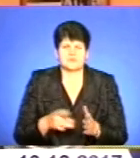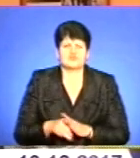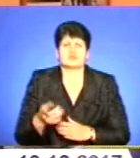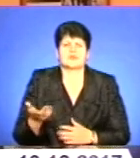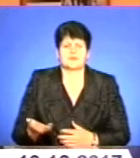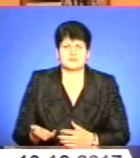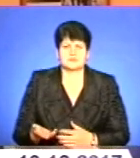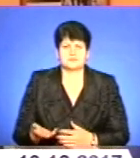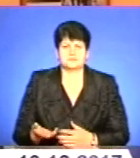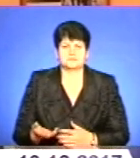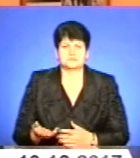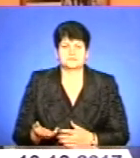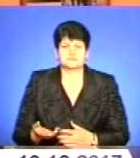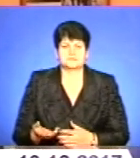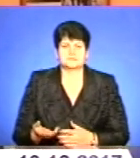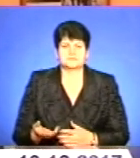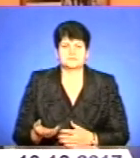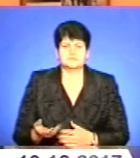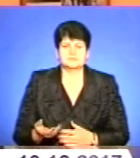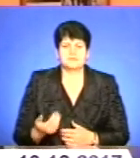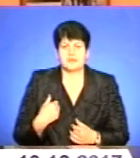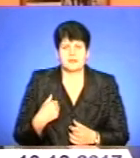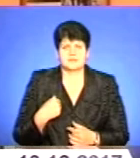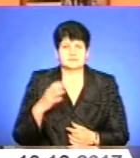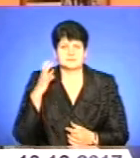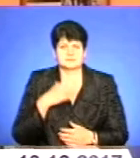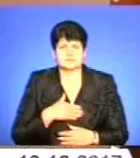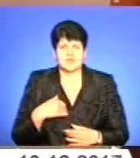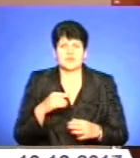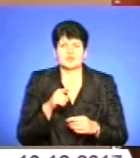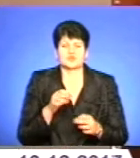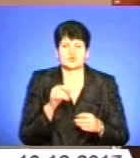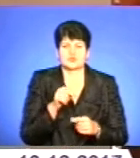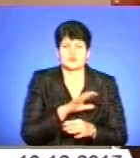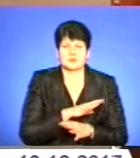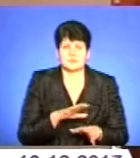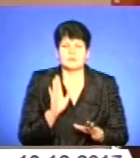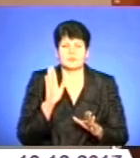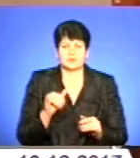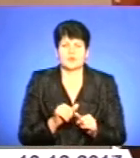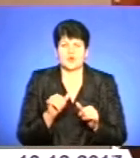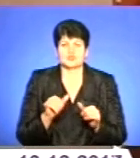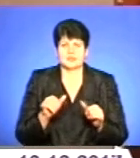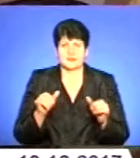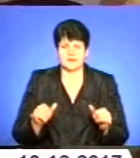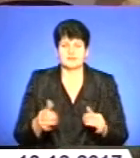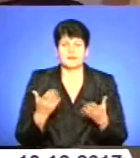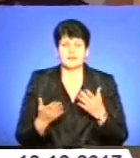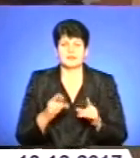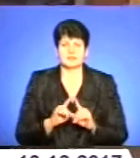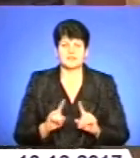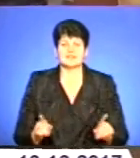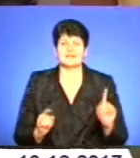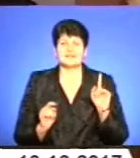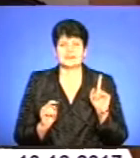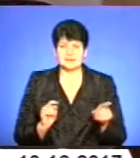починаєш, то так я то не признаю, то нічого з того не буде. Ми будемо його розширяти, але унікальний тим, що